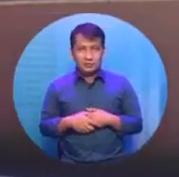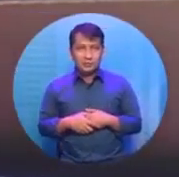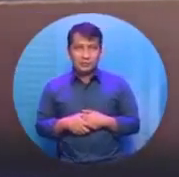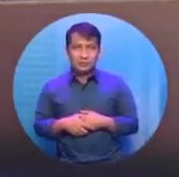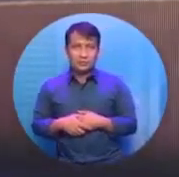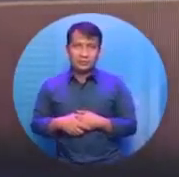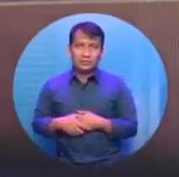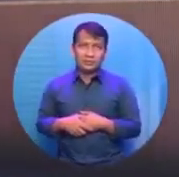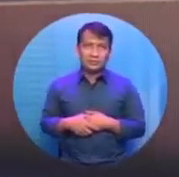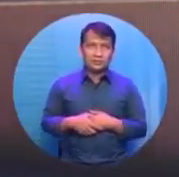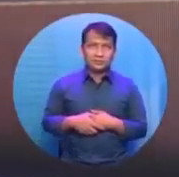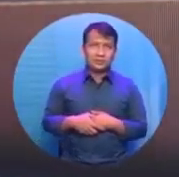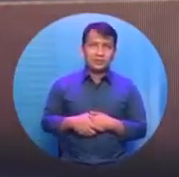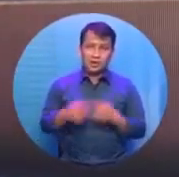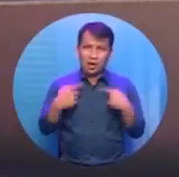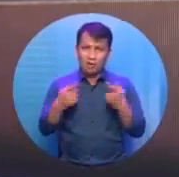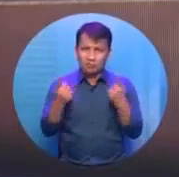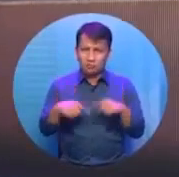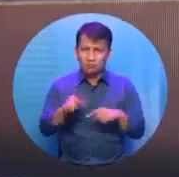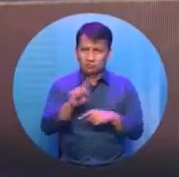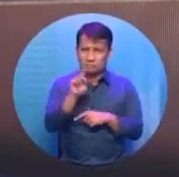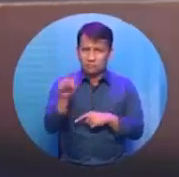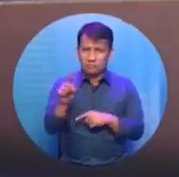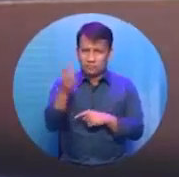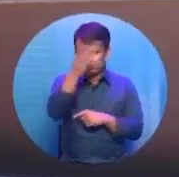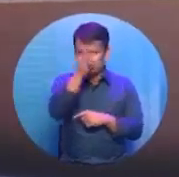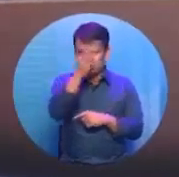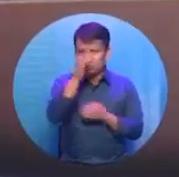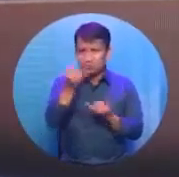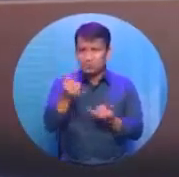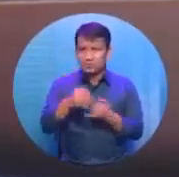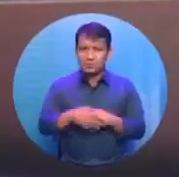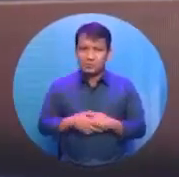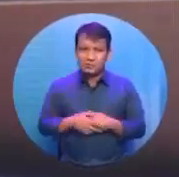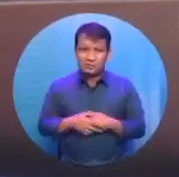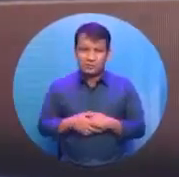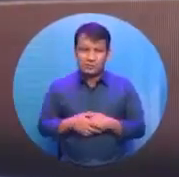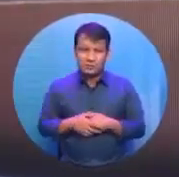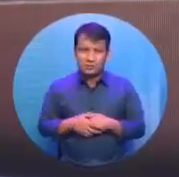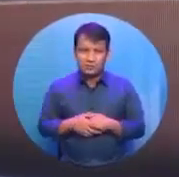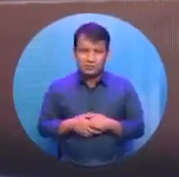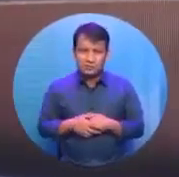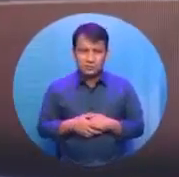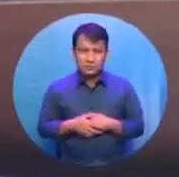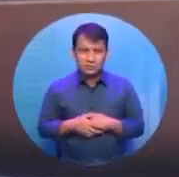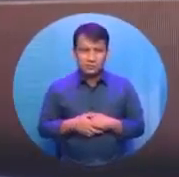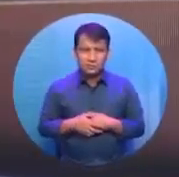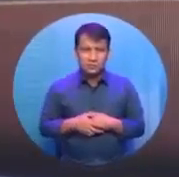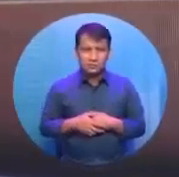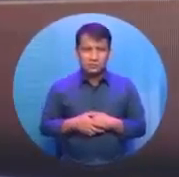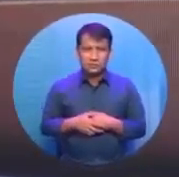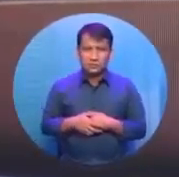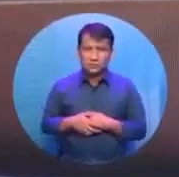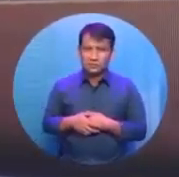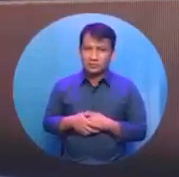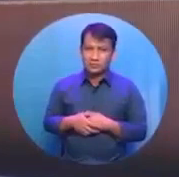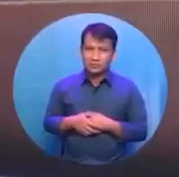yung kalagayan nyo dyan ngayon? Dito po ako, sir, ngayon sa Maribeles.